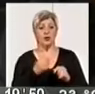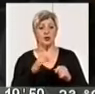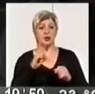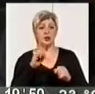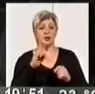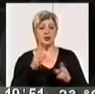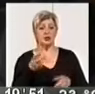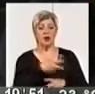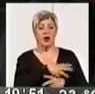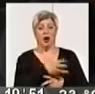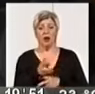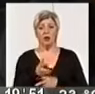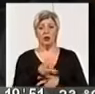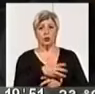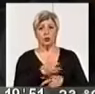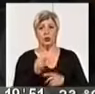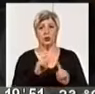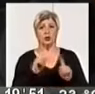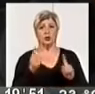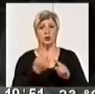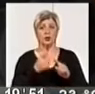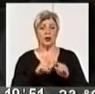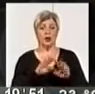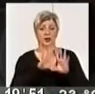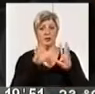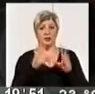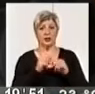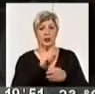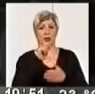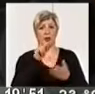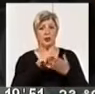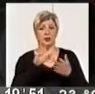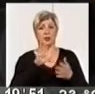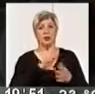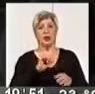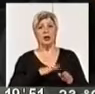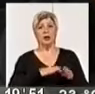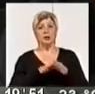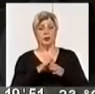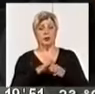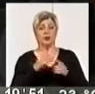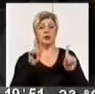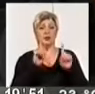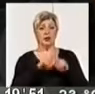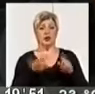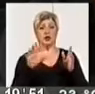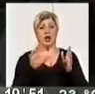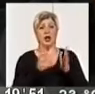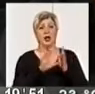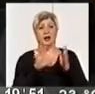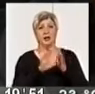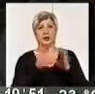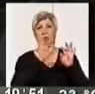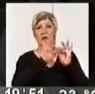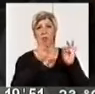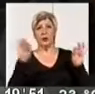огнетушители. Чтобы эти все вопросы были выполнены. Также электрохозяйство, электрическая проводка,